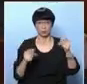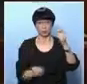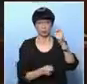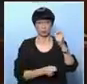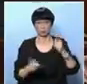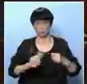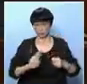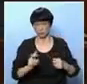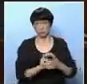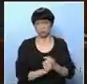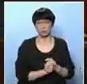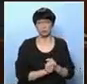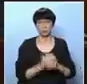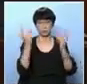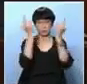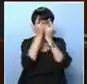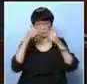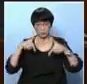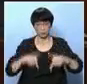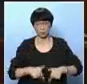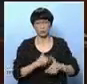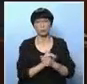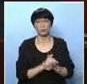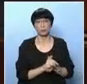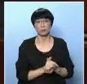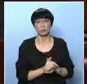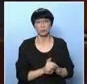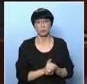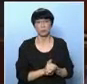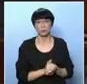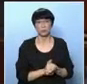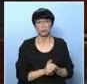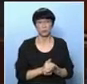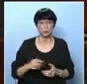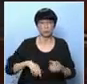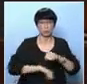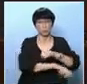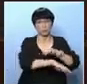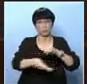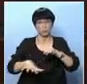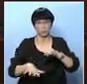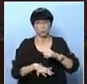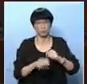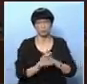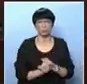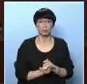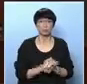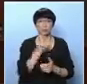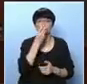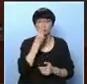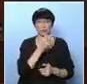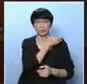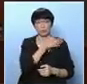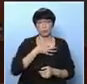一定要有一条隧道贯通南通、南北。环岛一条靓路，你谂下我哋揸嗰条港珠澳公路几鬼